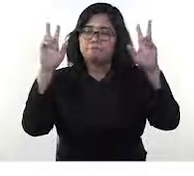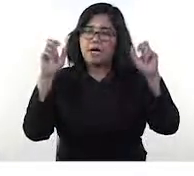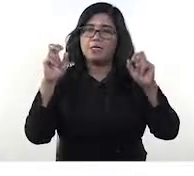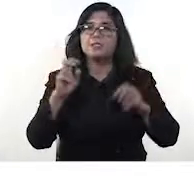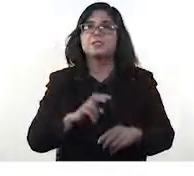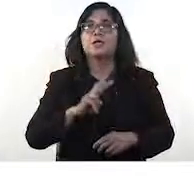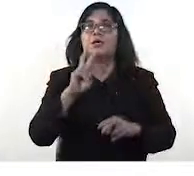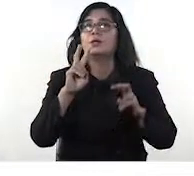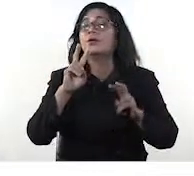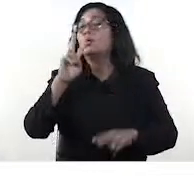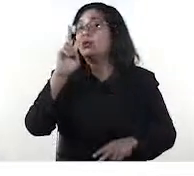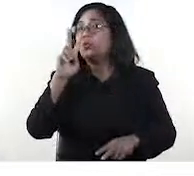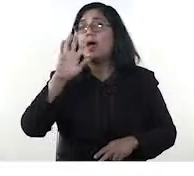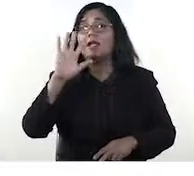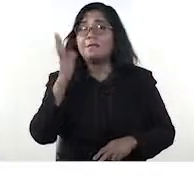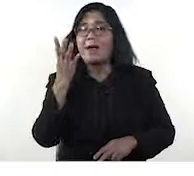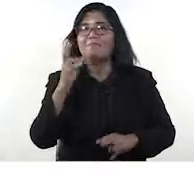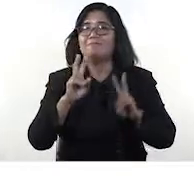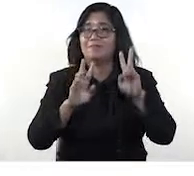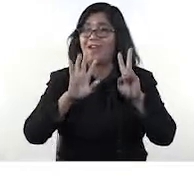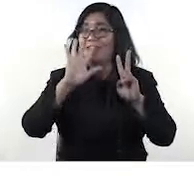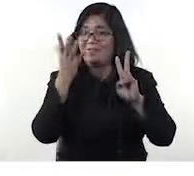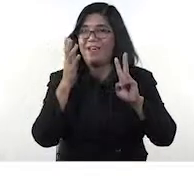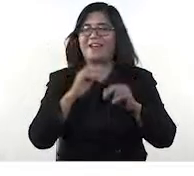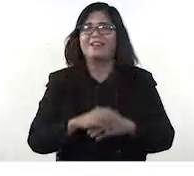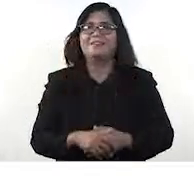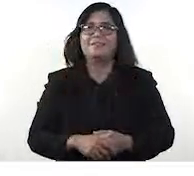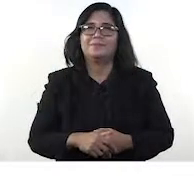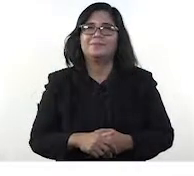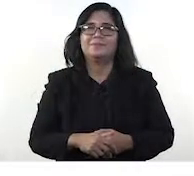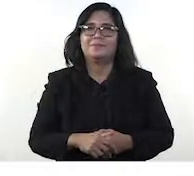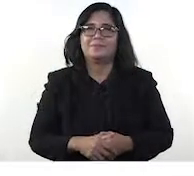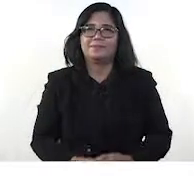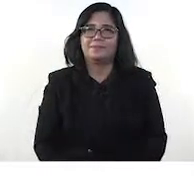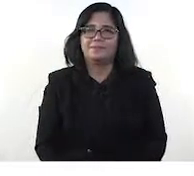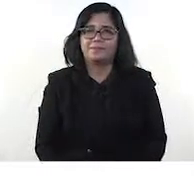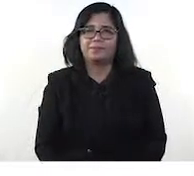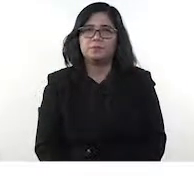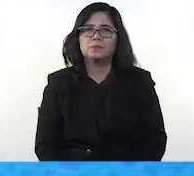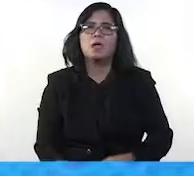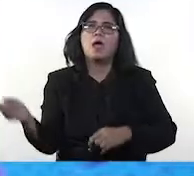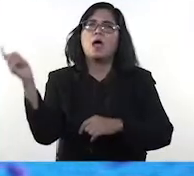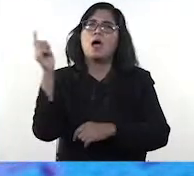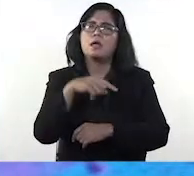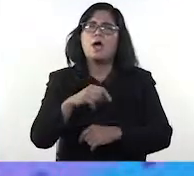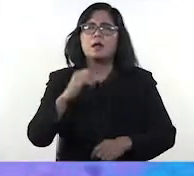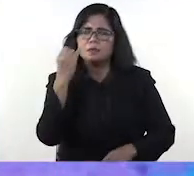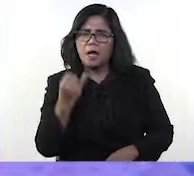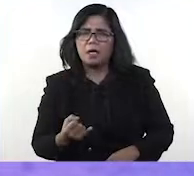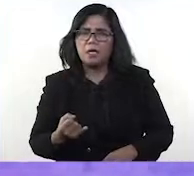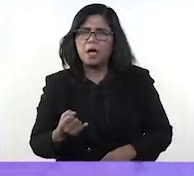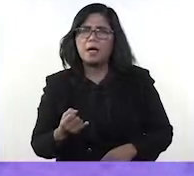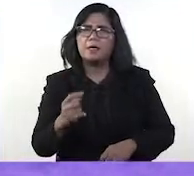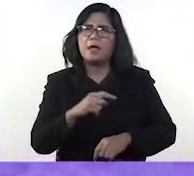tugas gereja di akhir zaman dan kitab sudah bilang Hai hari-hari terakhir